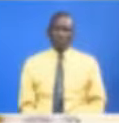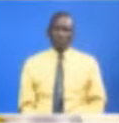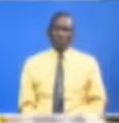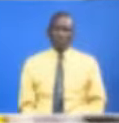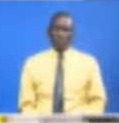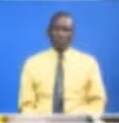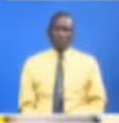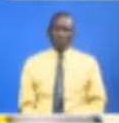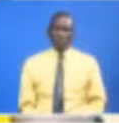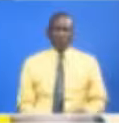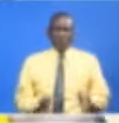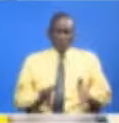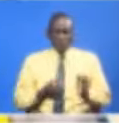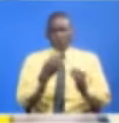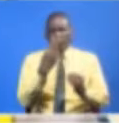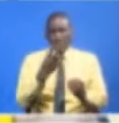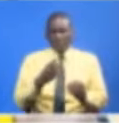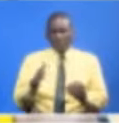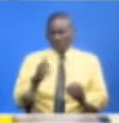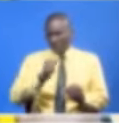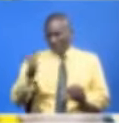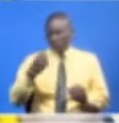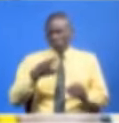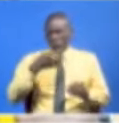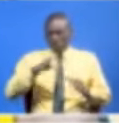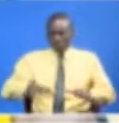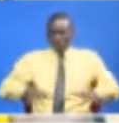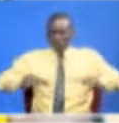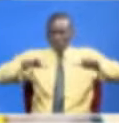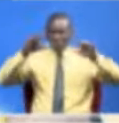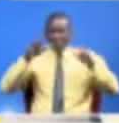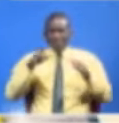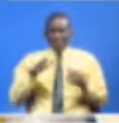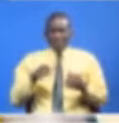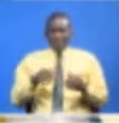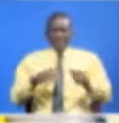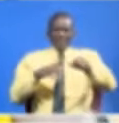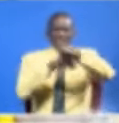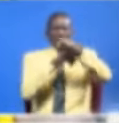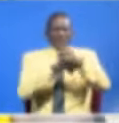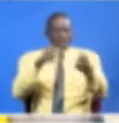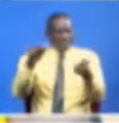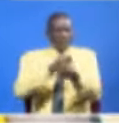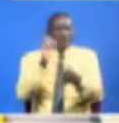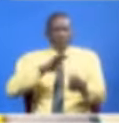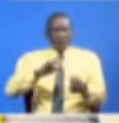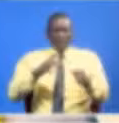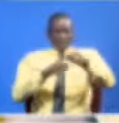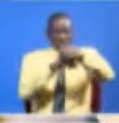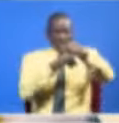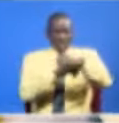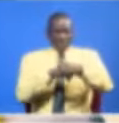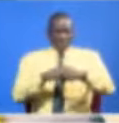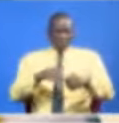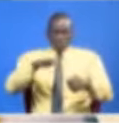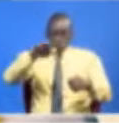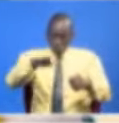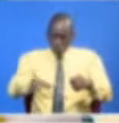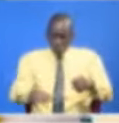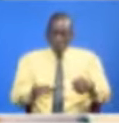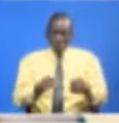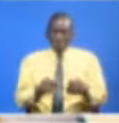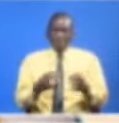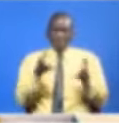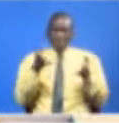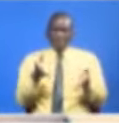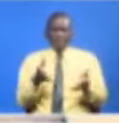Venye unaangalia ukiona pande hii unaona mafuriko yamebeba daraja yote. Ukiangalia hii daraja ilijengwa ikiwa chini sana, mpaka